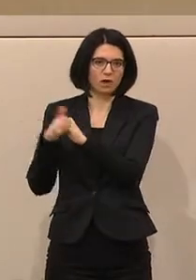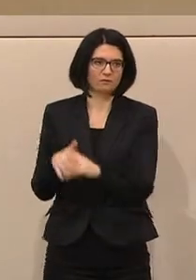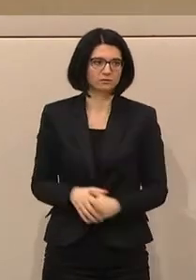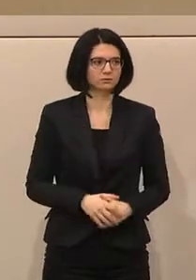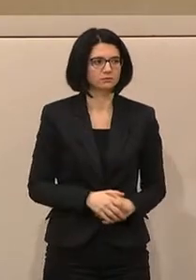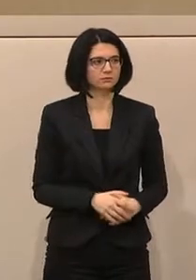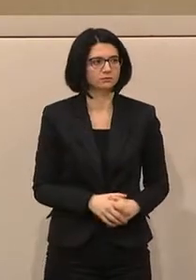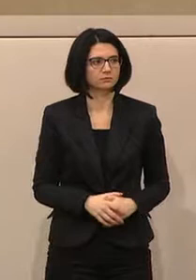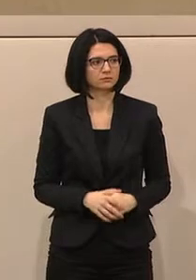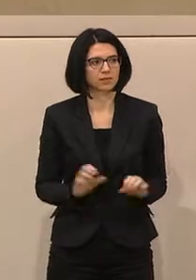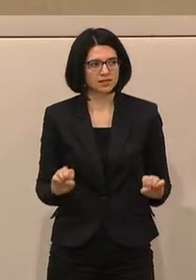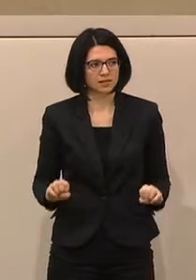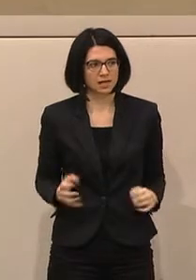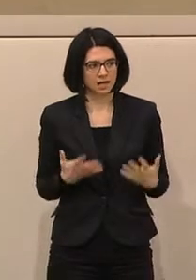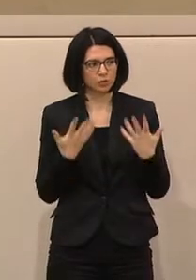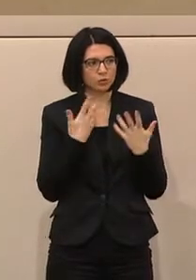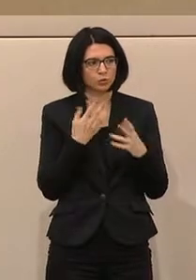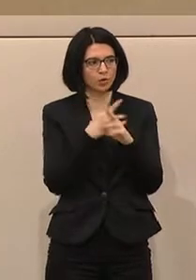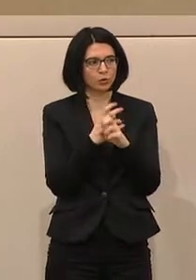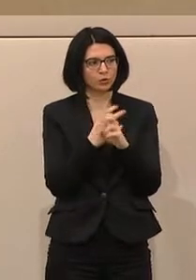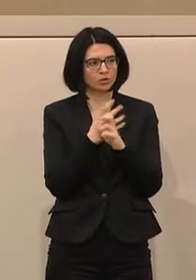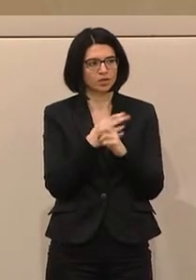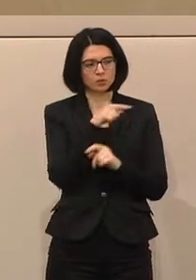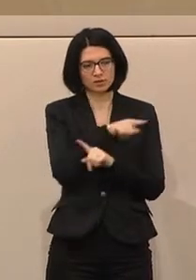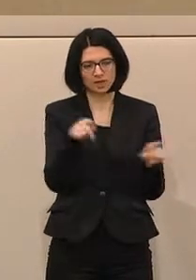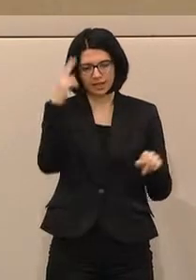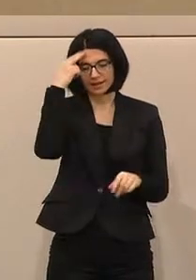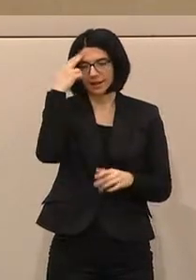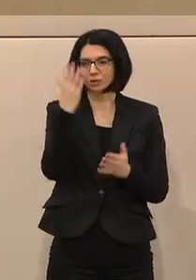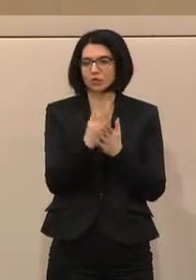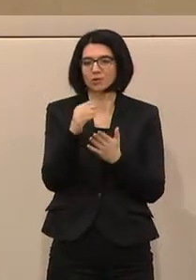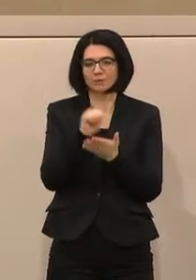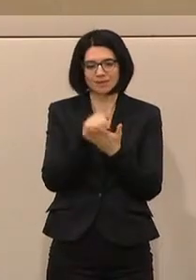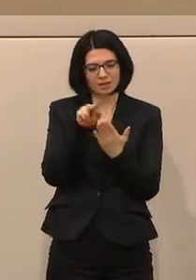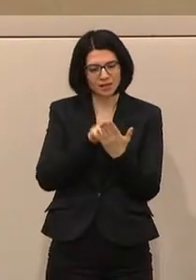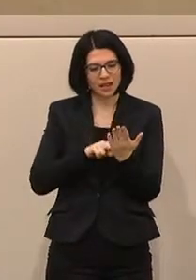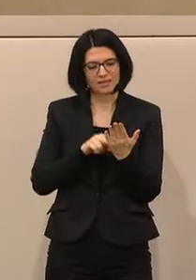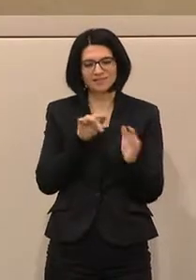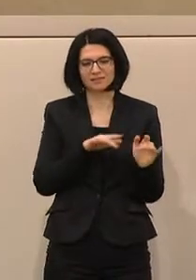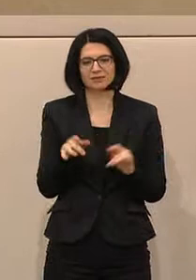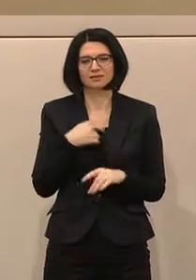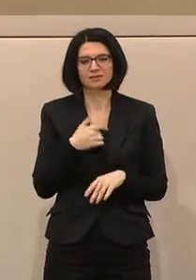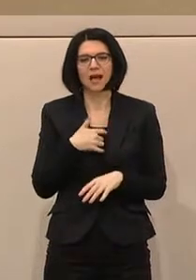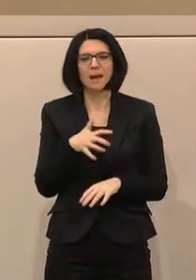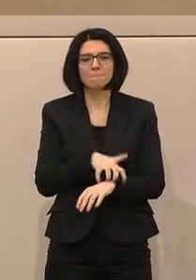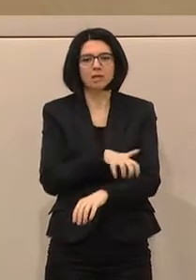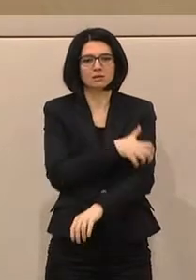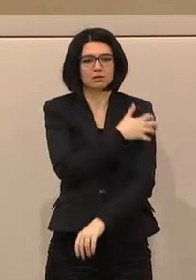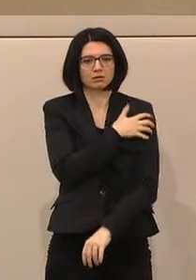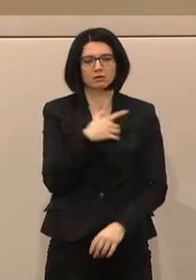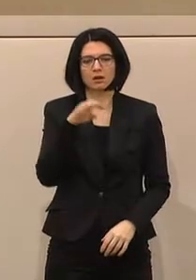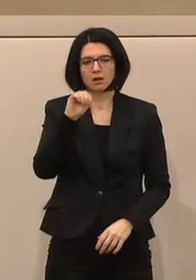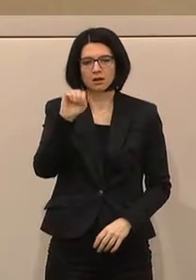besteht. Aktuell wird in Österreich, und das kennen Sie alle aus der Presse, eine Zunahme der Masernerkrankung